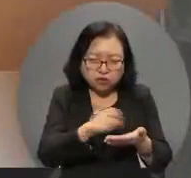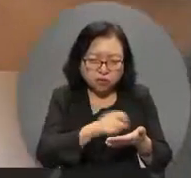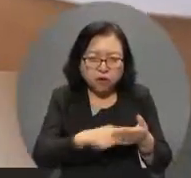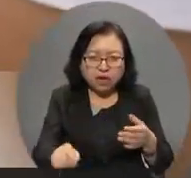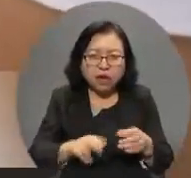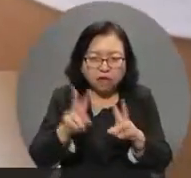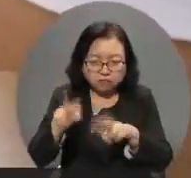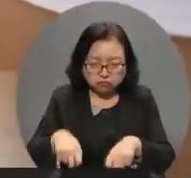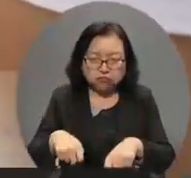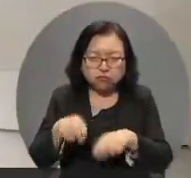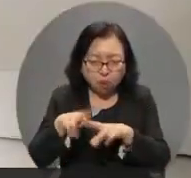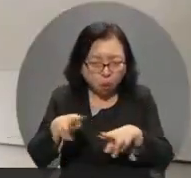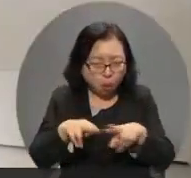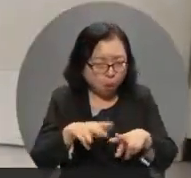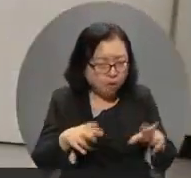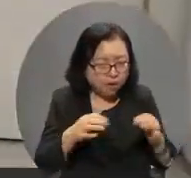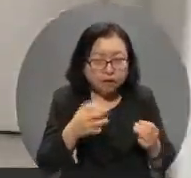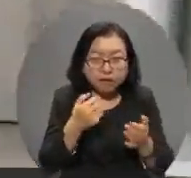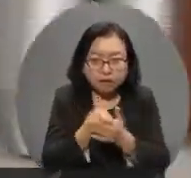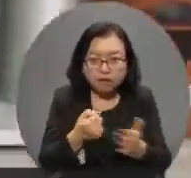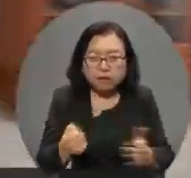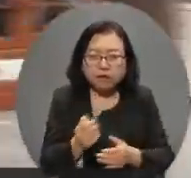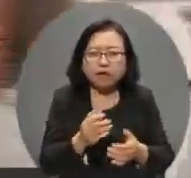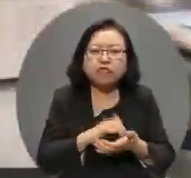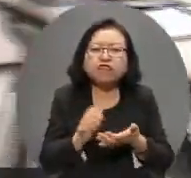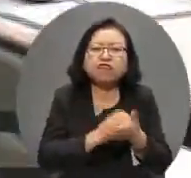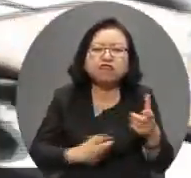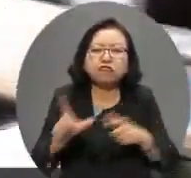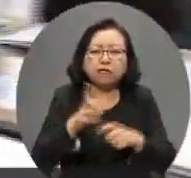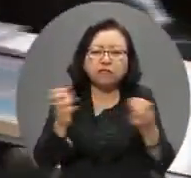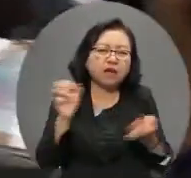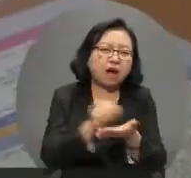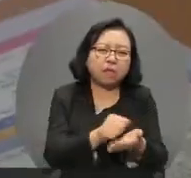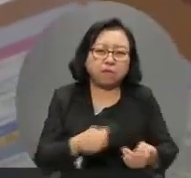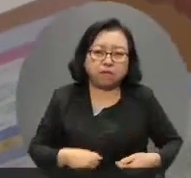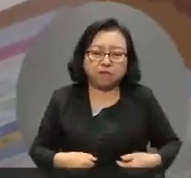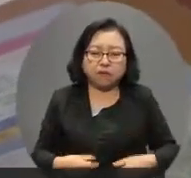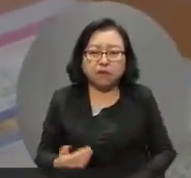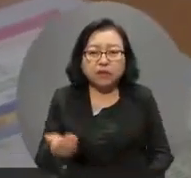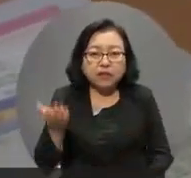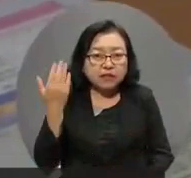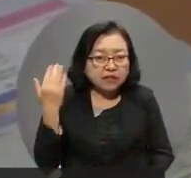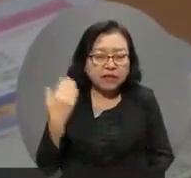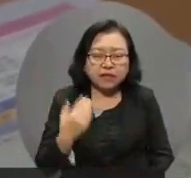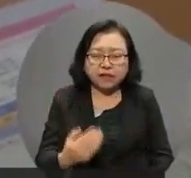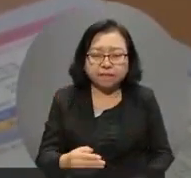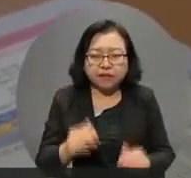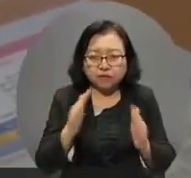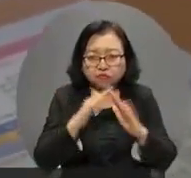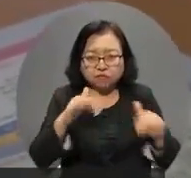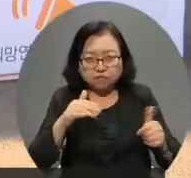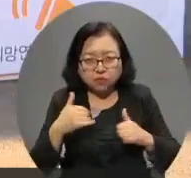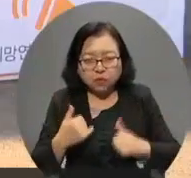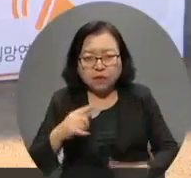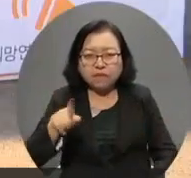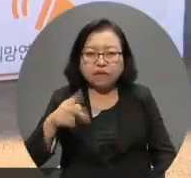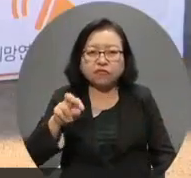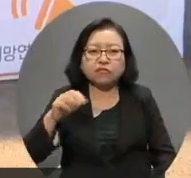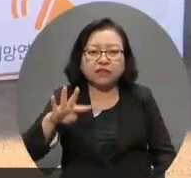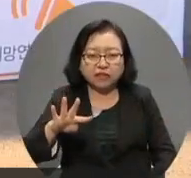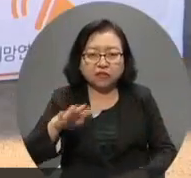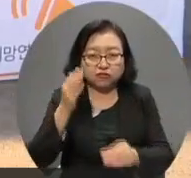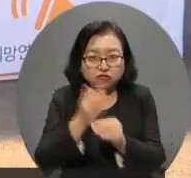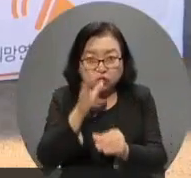많은 서명이 필요한 상태입니다. 지난 2007년 이후 주민 소환을 추진한 124건 가운데 투표 요건을 채운